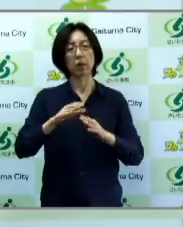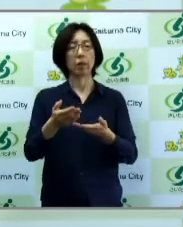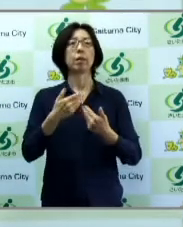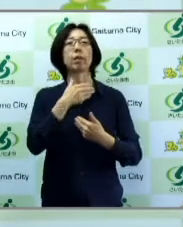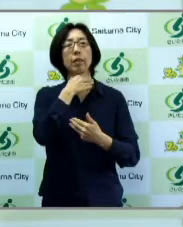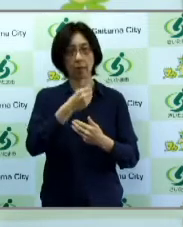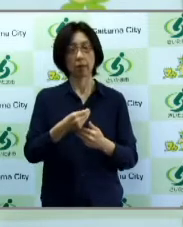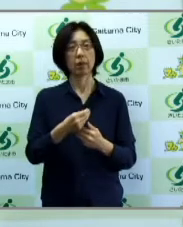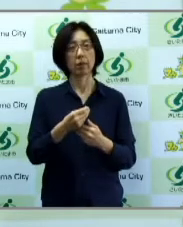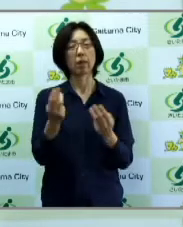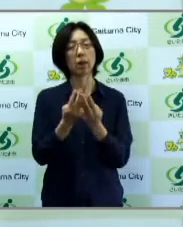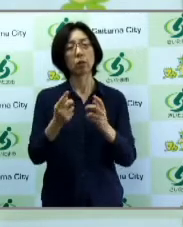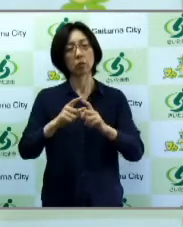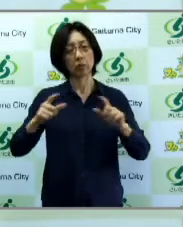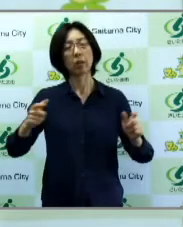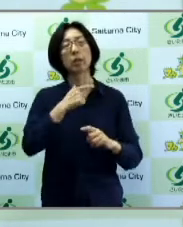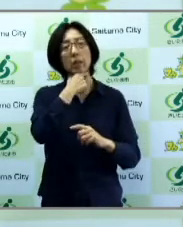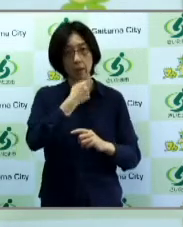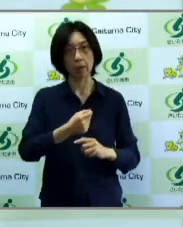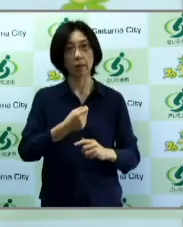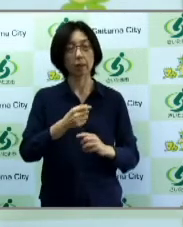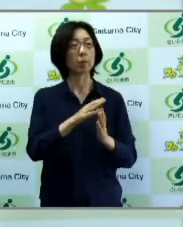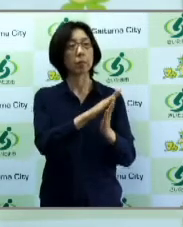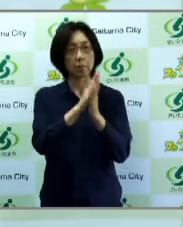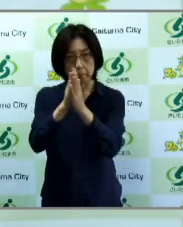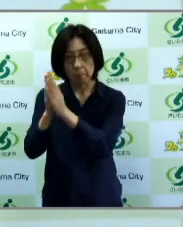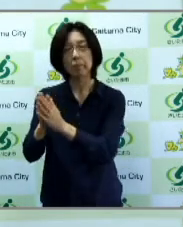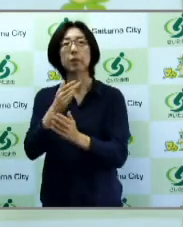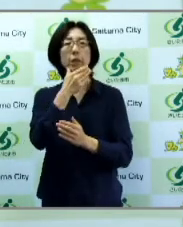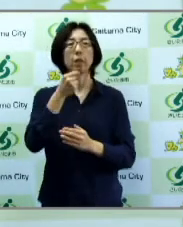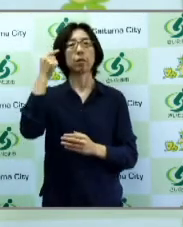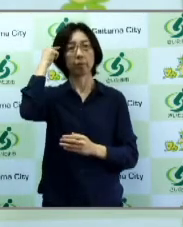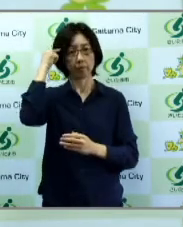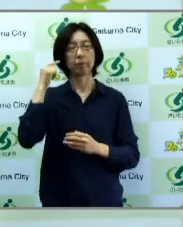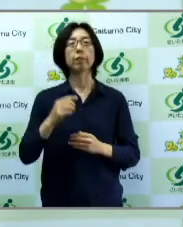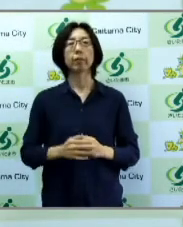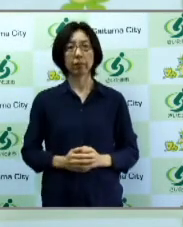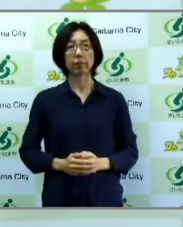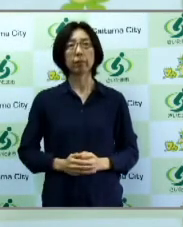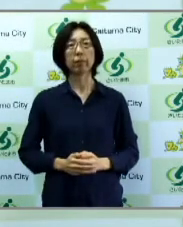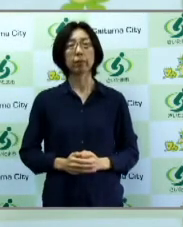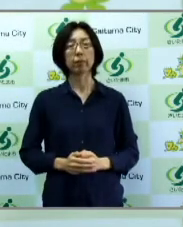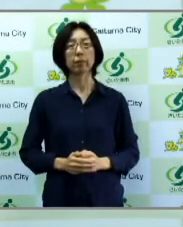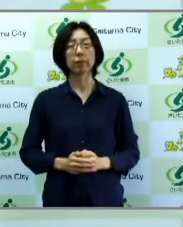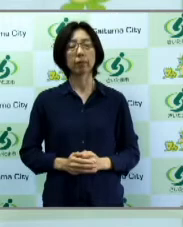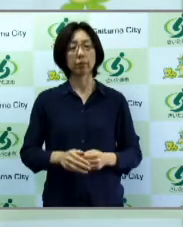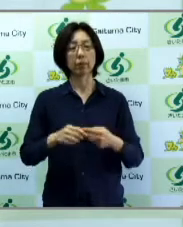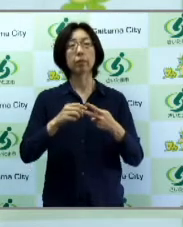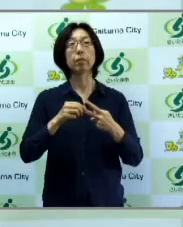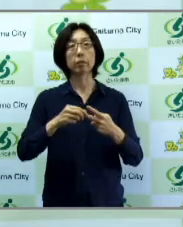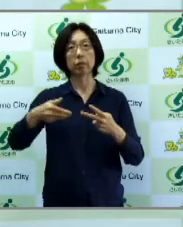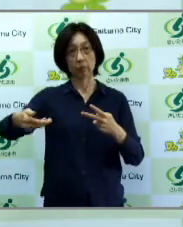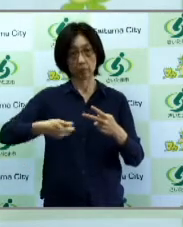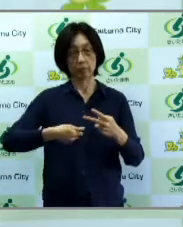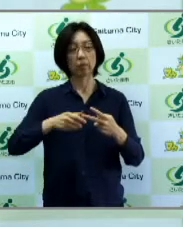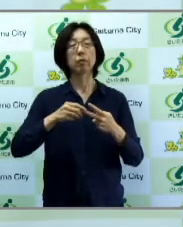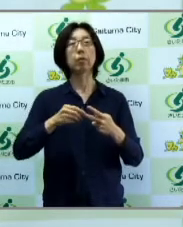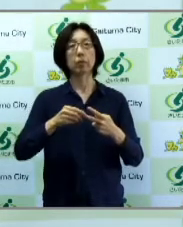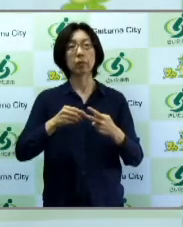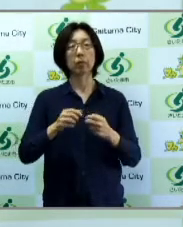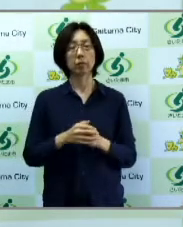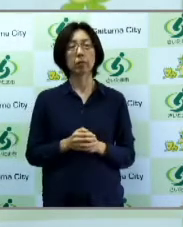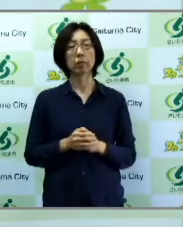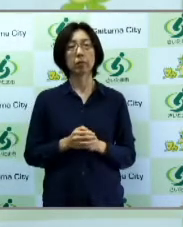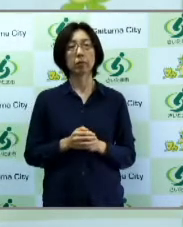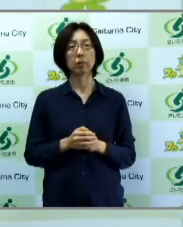やしていくということに引き続き努めていきたい、このように考えております。そして2つ目の、2週